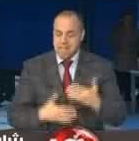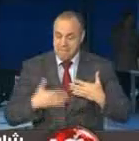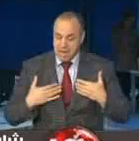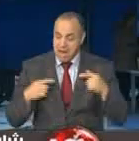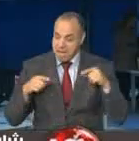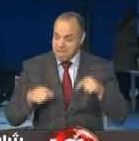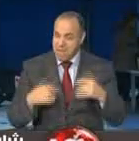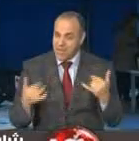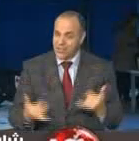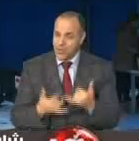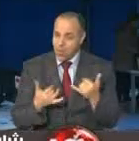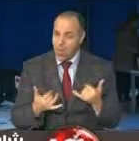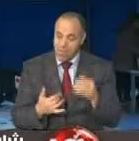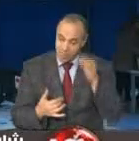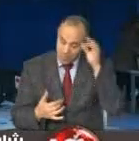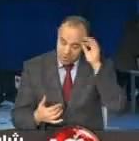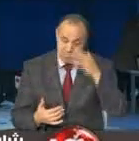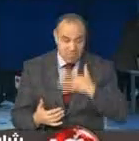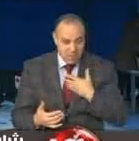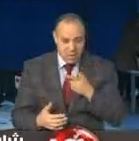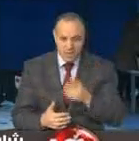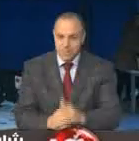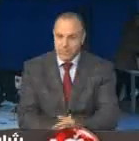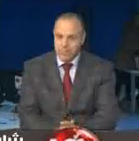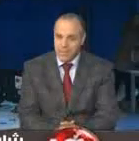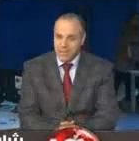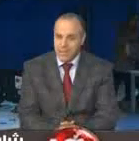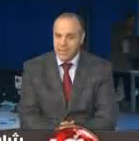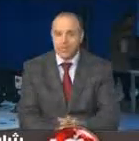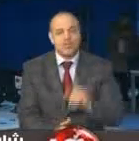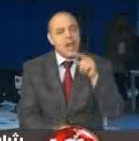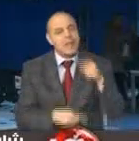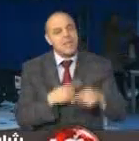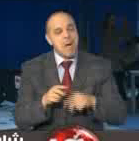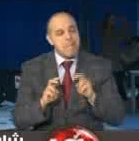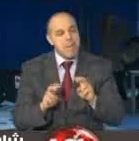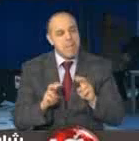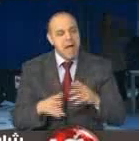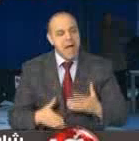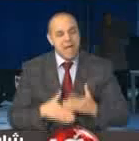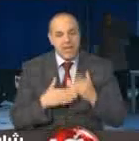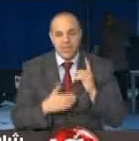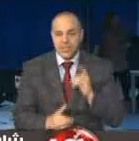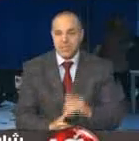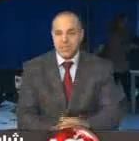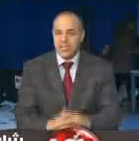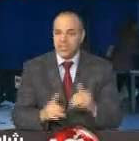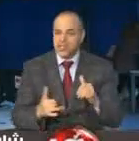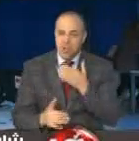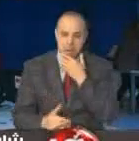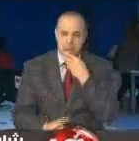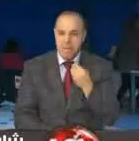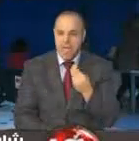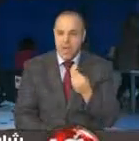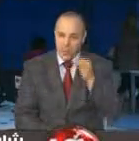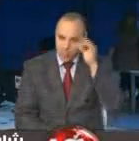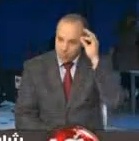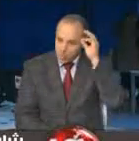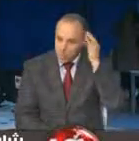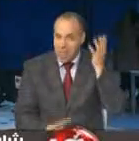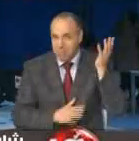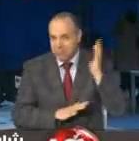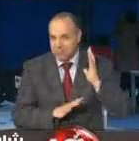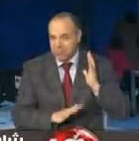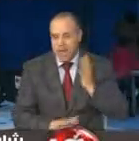برشا اللي فما إيفينمون في تونس كيما هكا وكهو شارع ديما هكا شارع تونس ديما حفلة محلية الجو جو تحسه تونسي